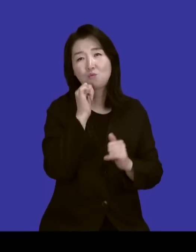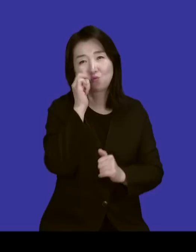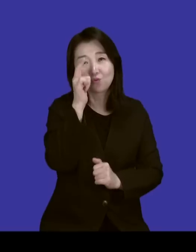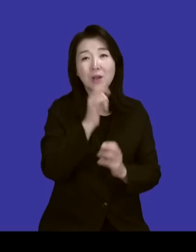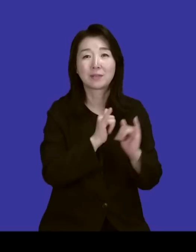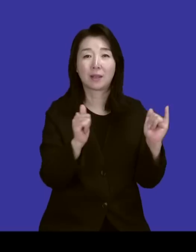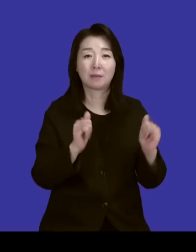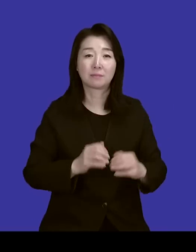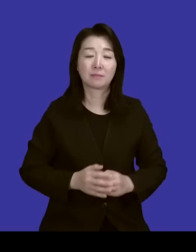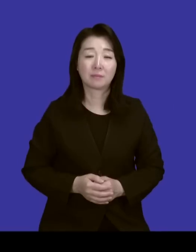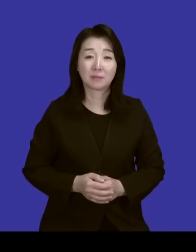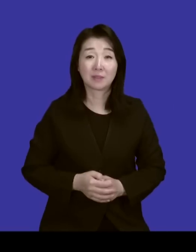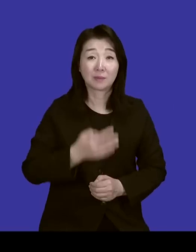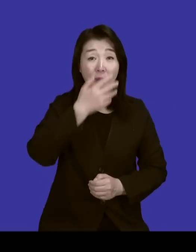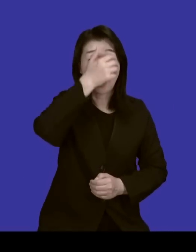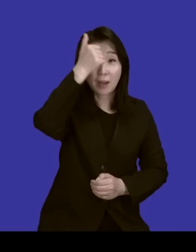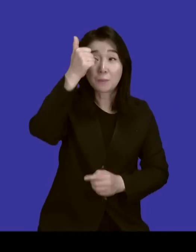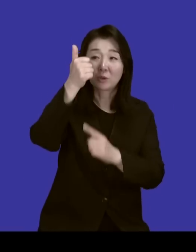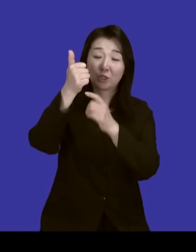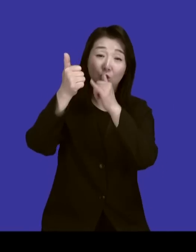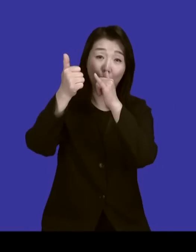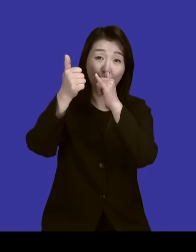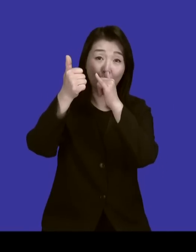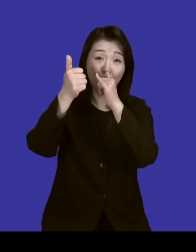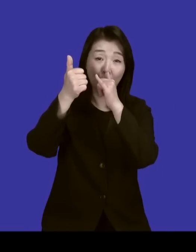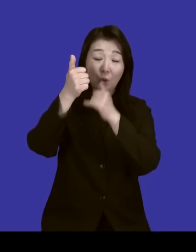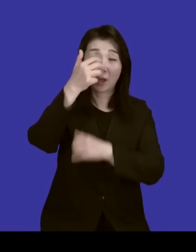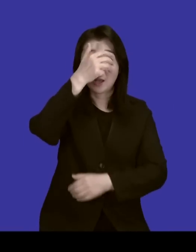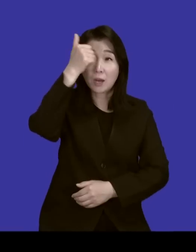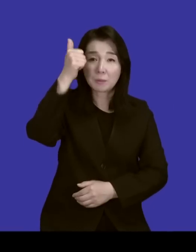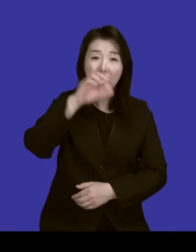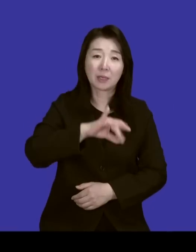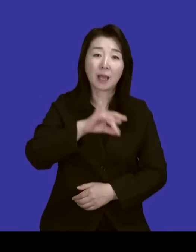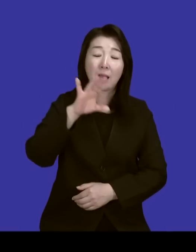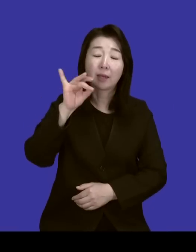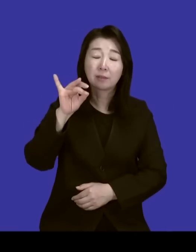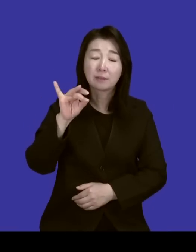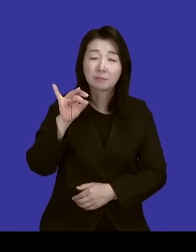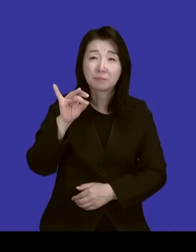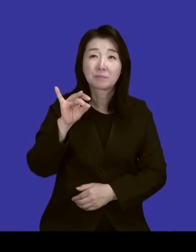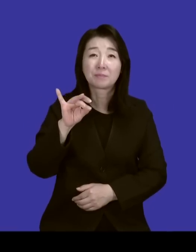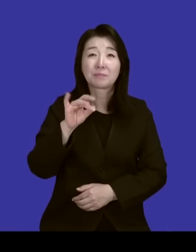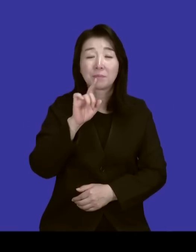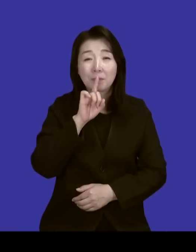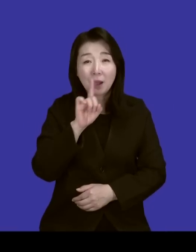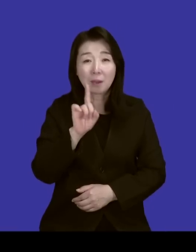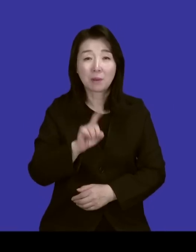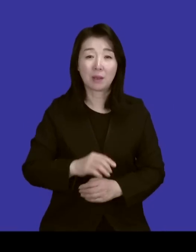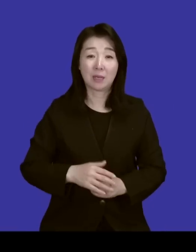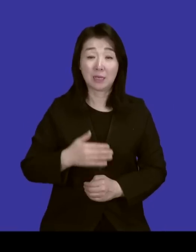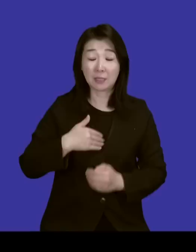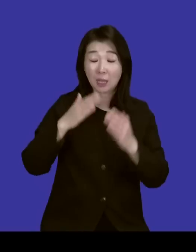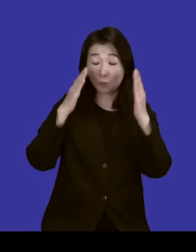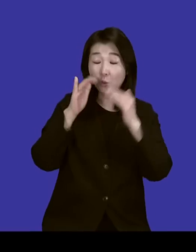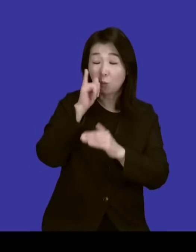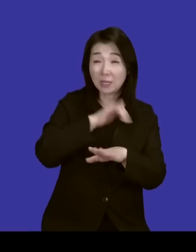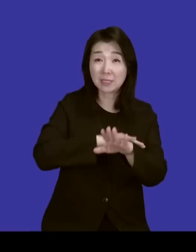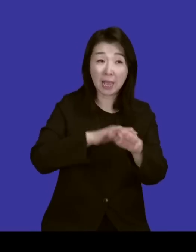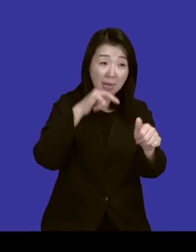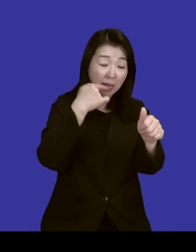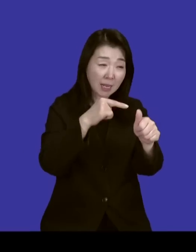분인데 네. 할아버지 한 분이 계셨어요. 예. 그분이 가끔 창틈으로 이렇게 봐. 내가 내 공부하나 잘